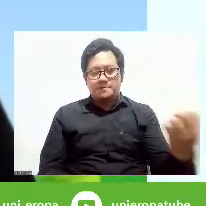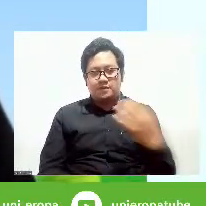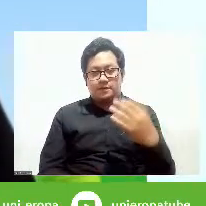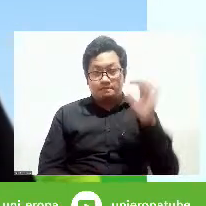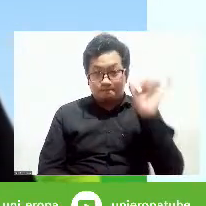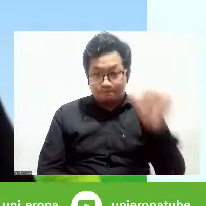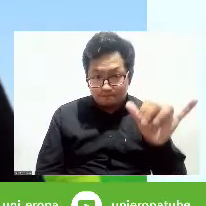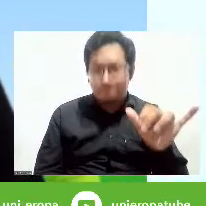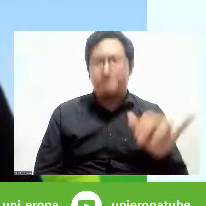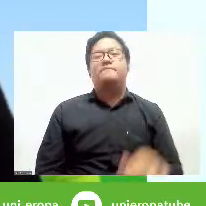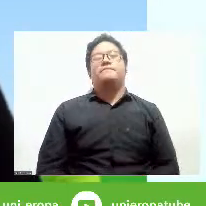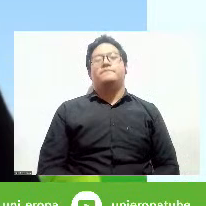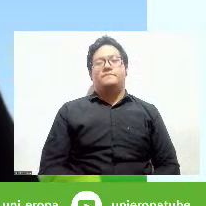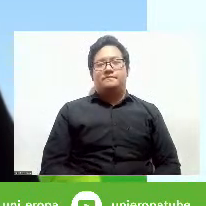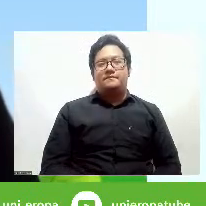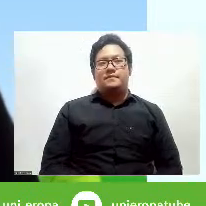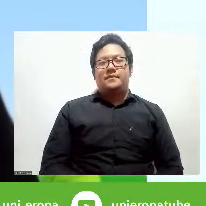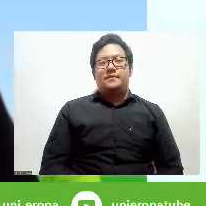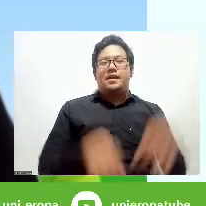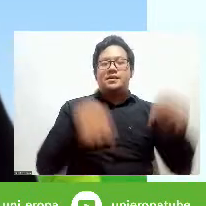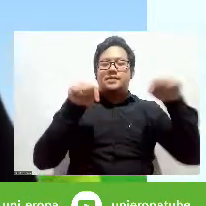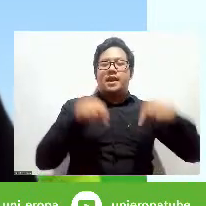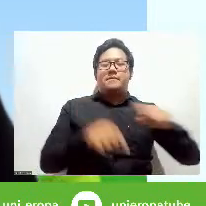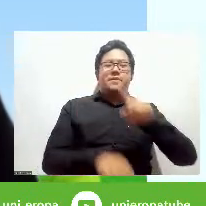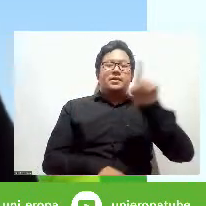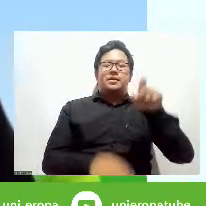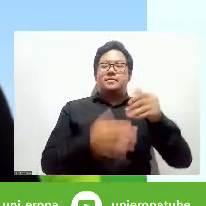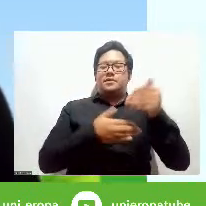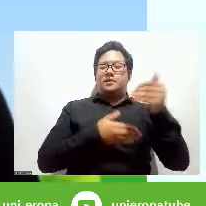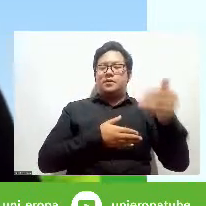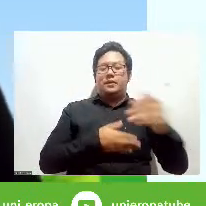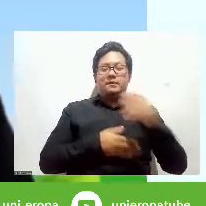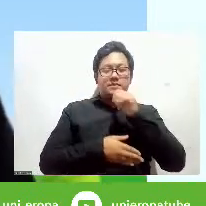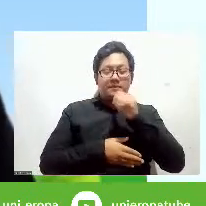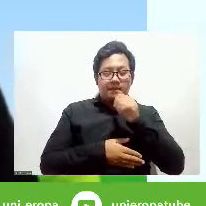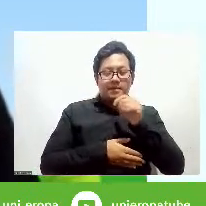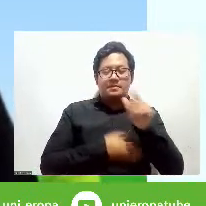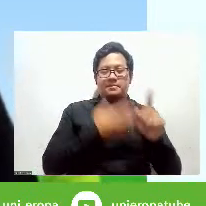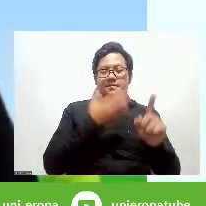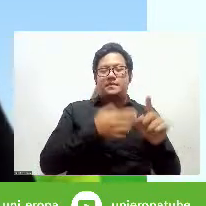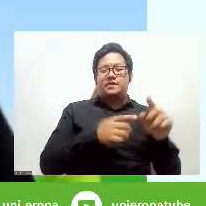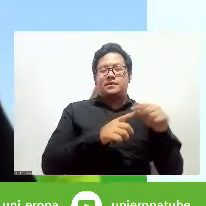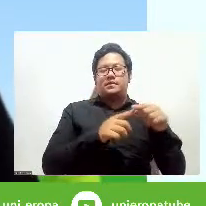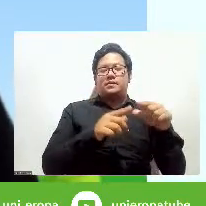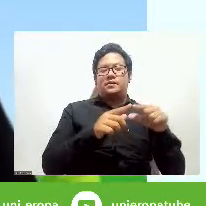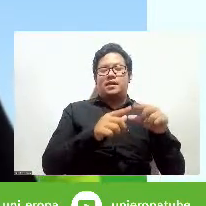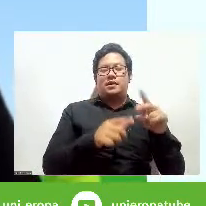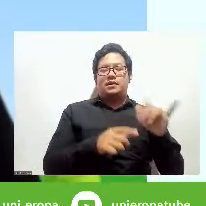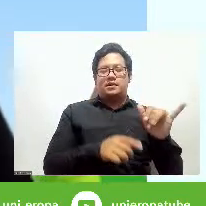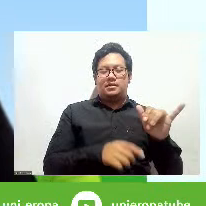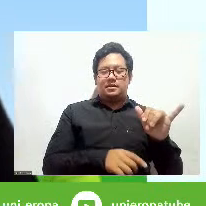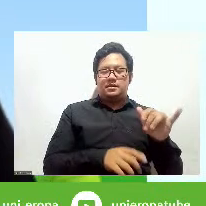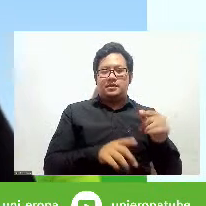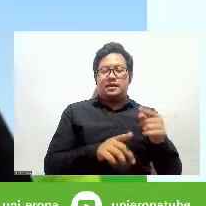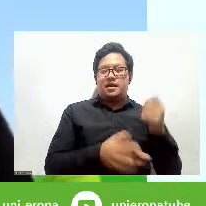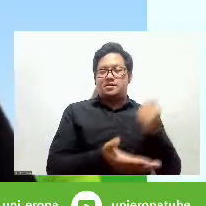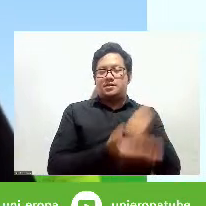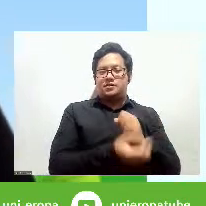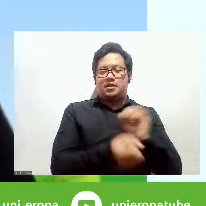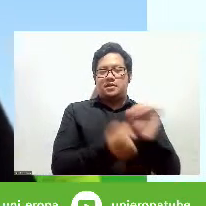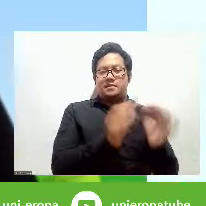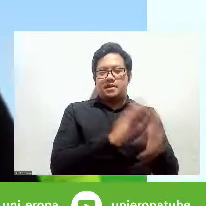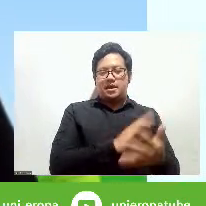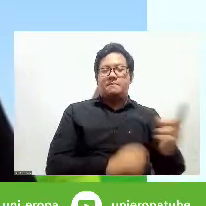sekarang pertanyaan berikutnya ini dari tari pujilestari tarif JNE dari Surabaya pertanyaan ditujukan untuk